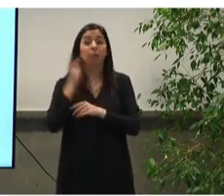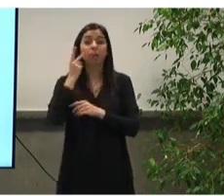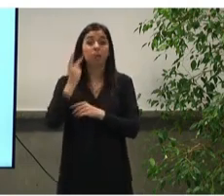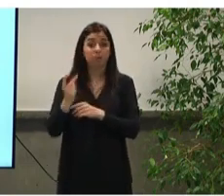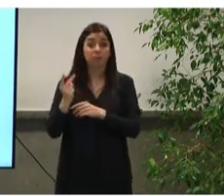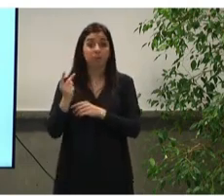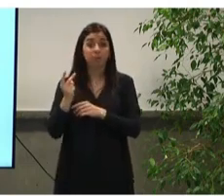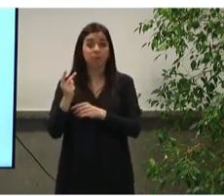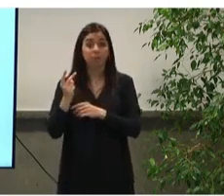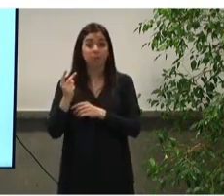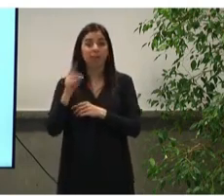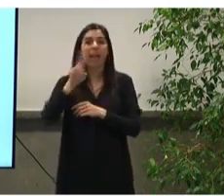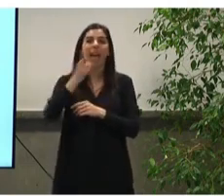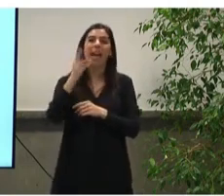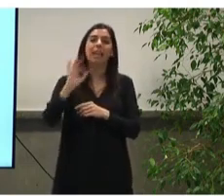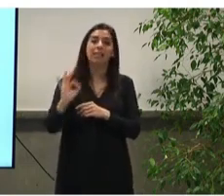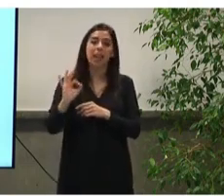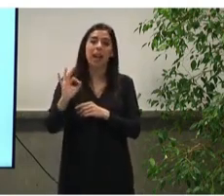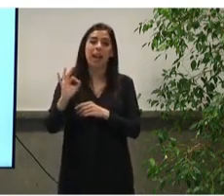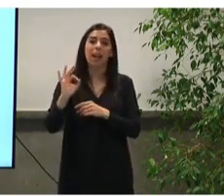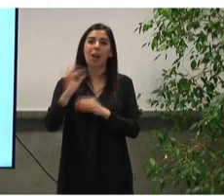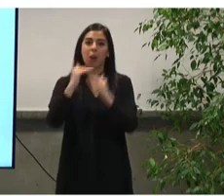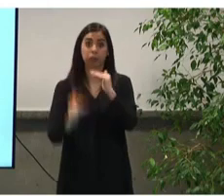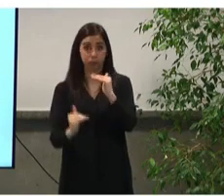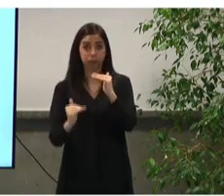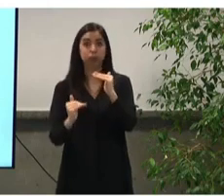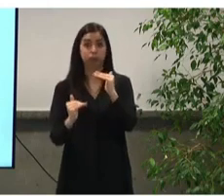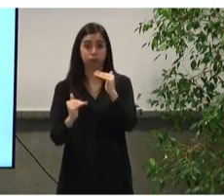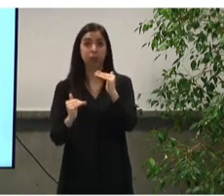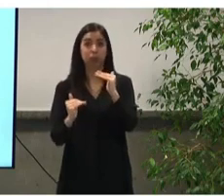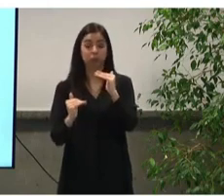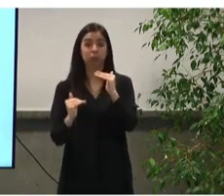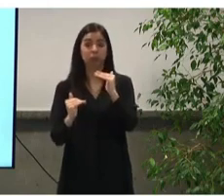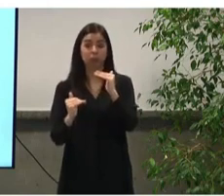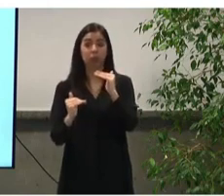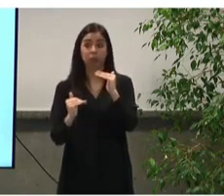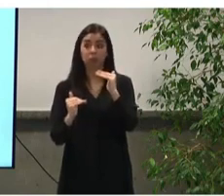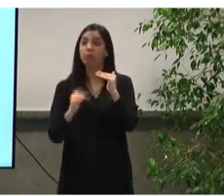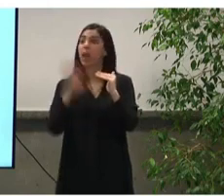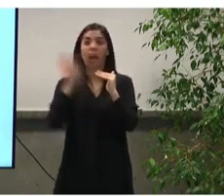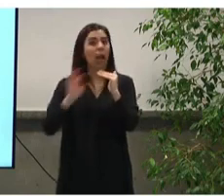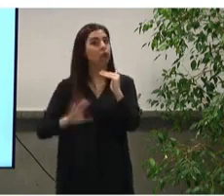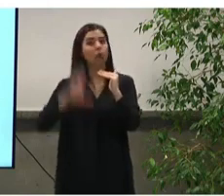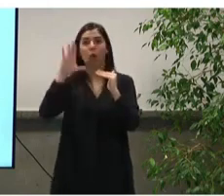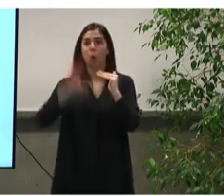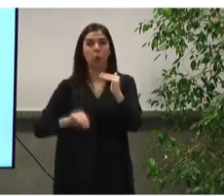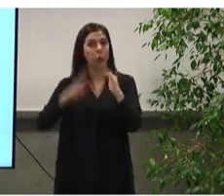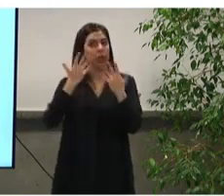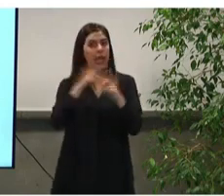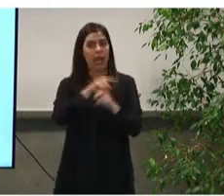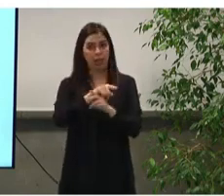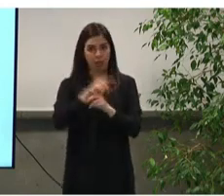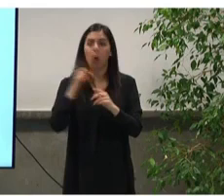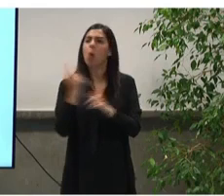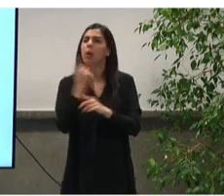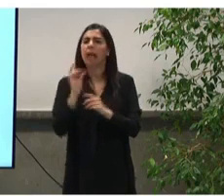R0 è sotto soglia in praticamente tutte queste regioni. L'unica che fa un po' eccezione